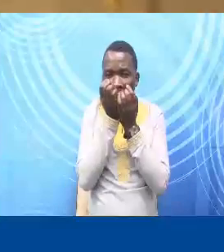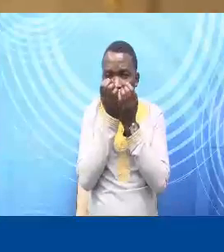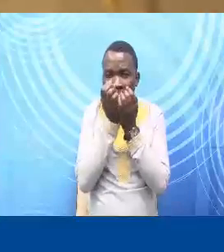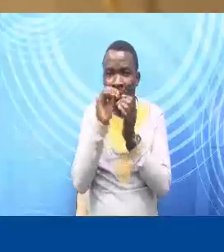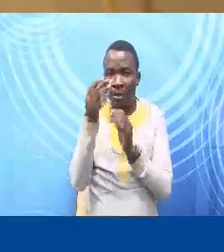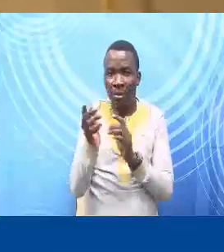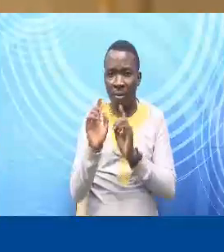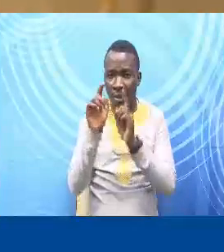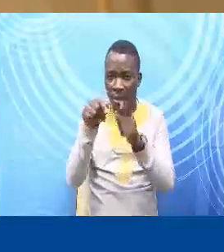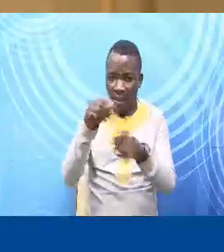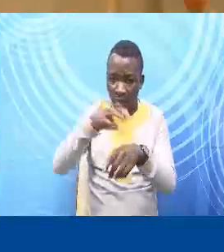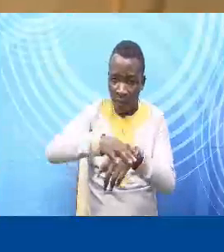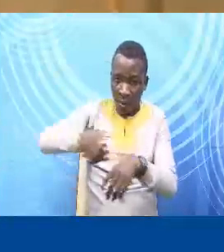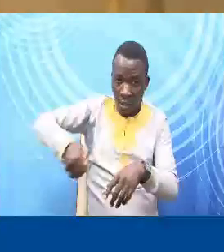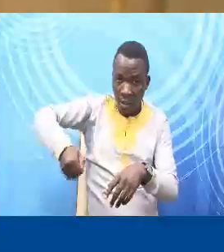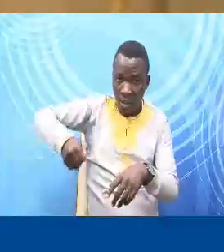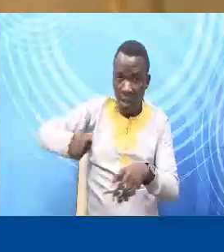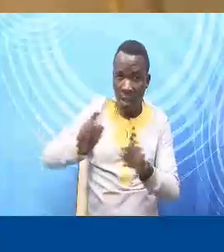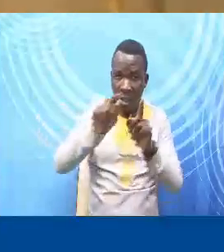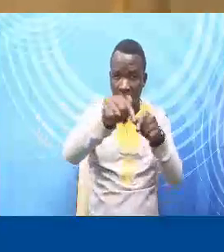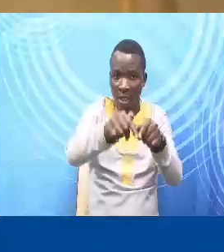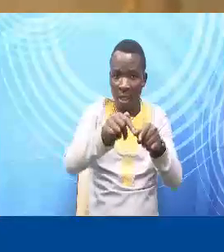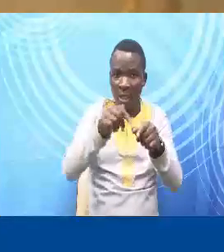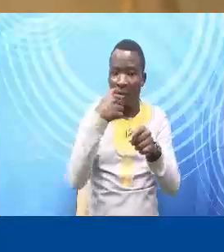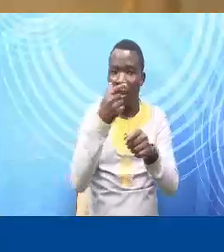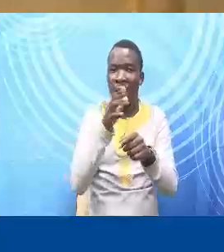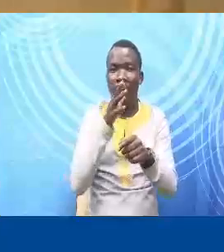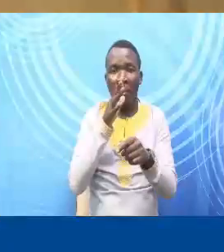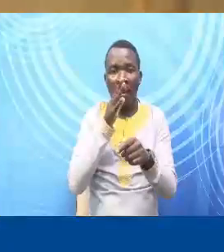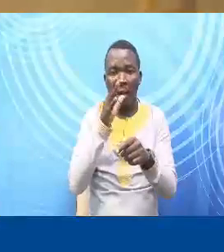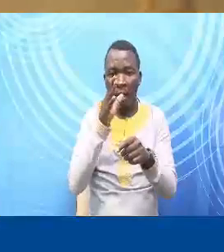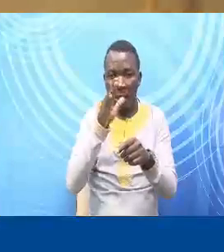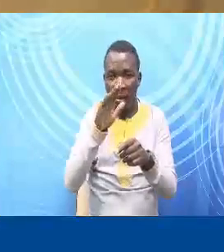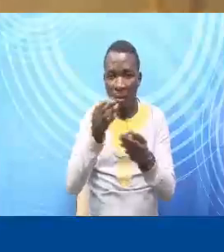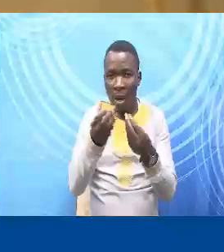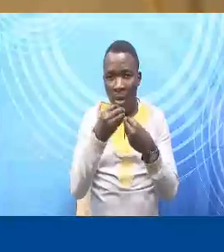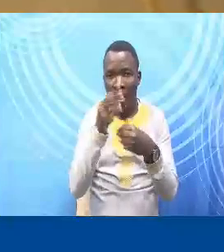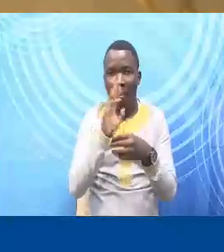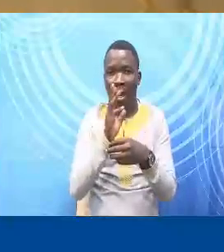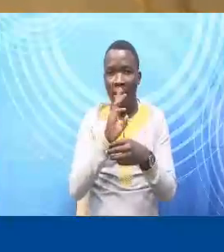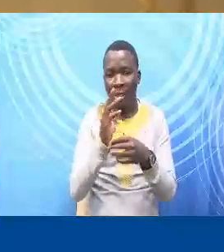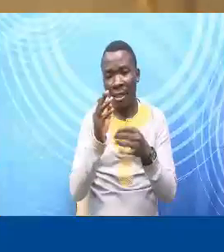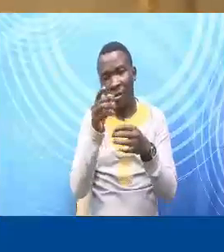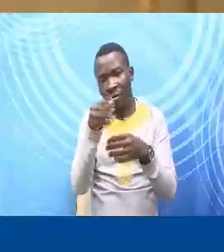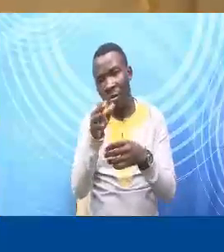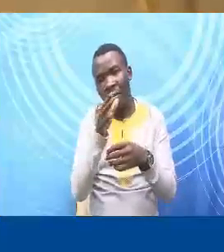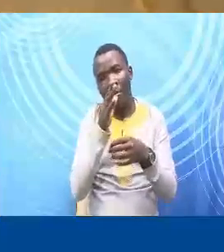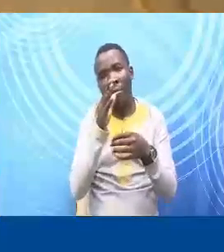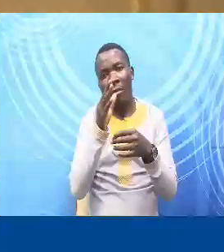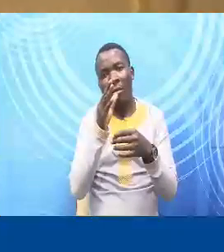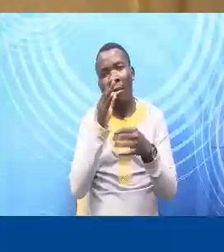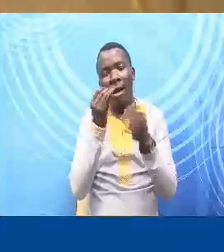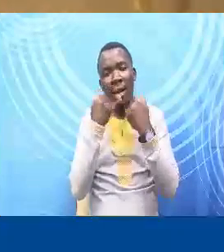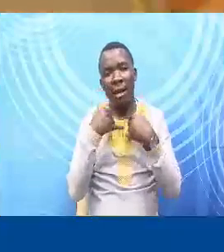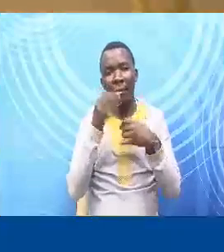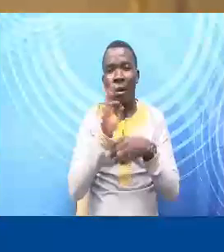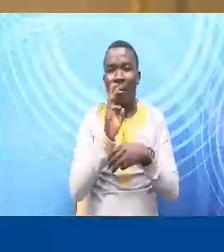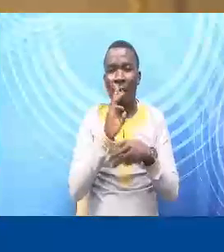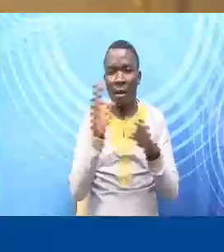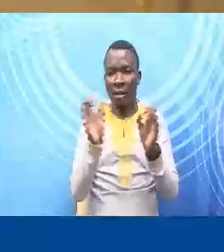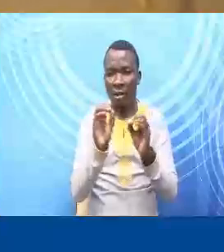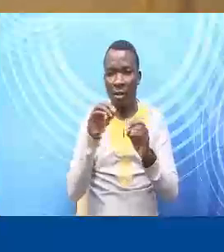mukuru w'isebo barimo kuvuga ndanyuje ndavuga ni mama June wa mama azi uwo mudamu aravuga ati mama cyuzo nta mazi mfite ubwo musore bari kuvuga ari wuyu